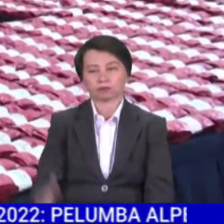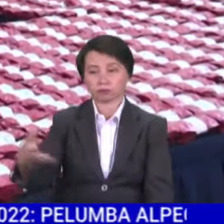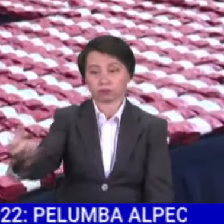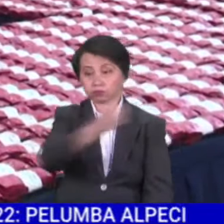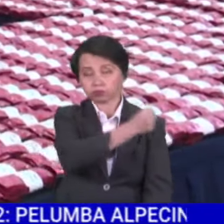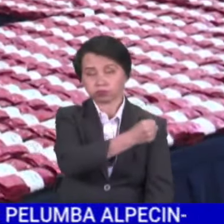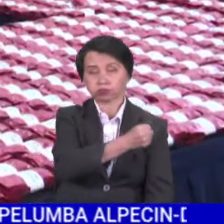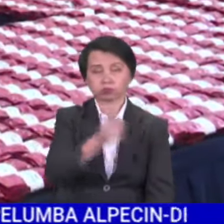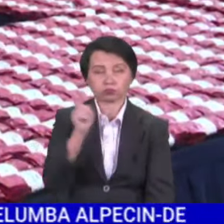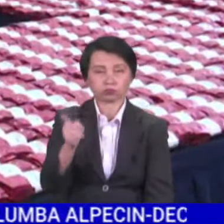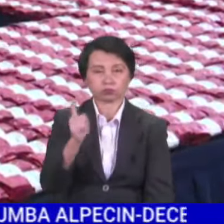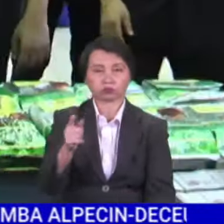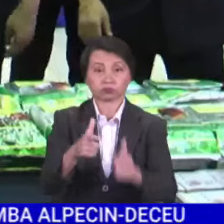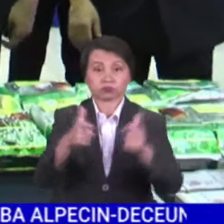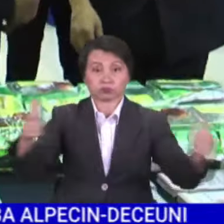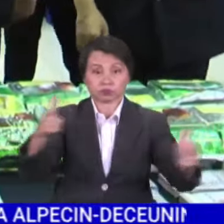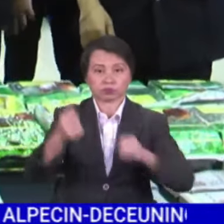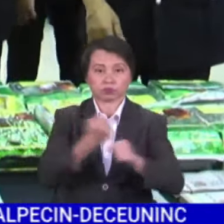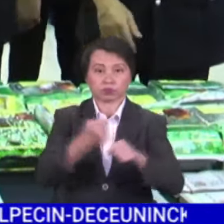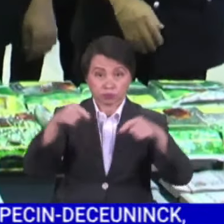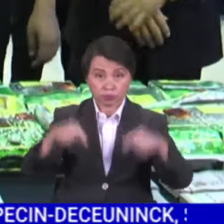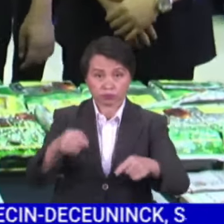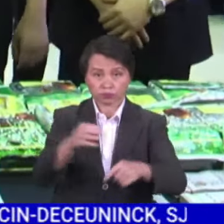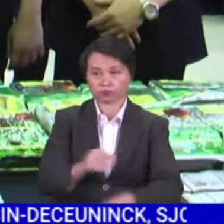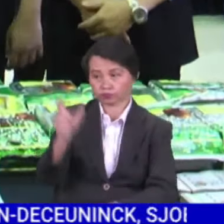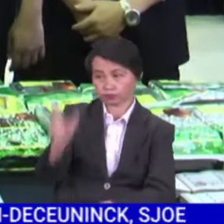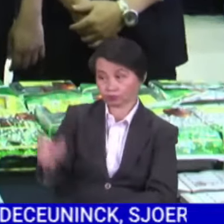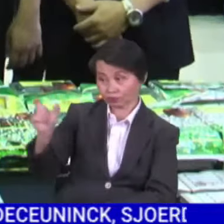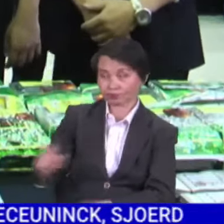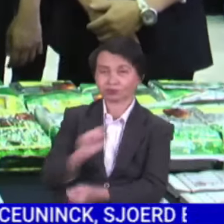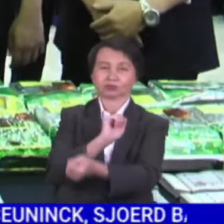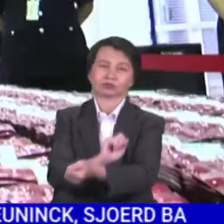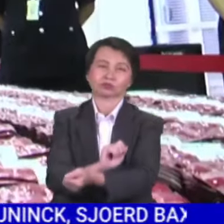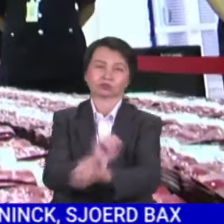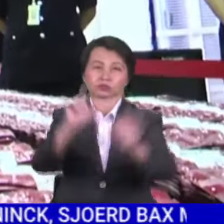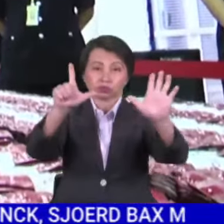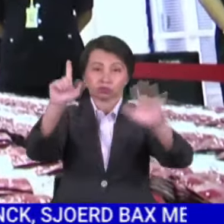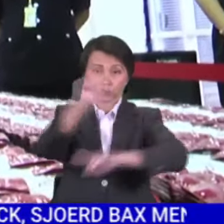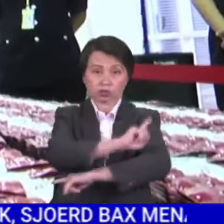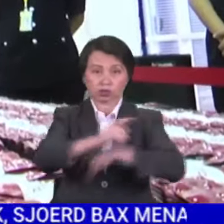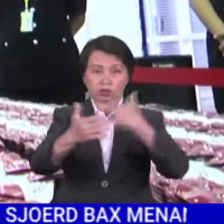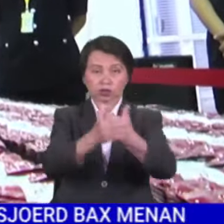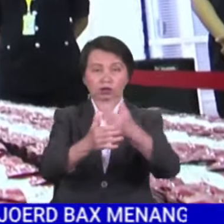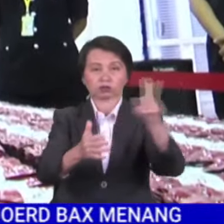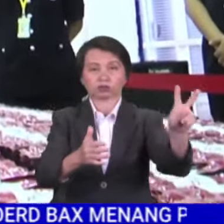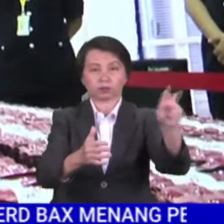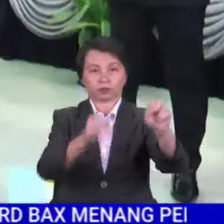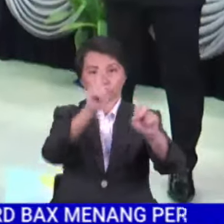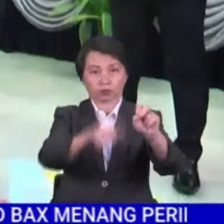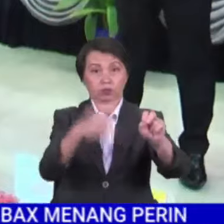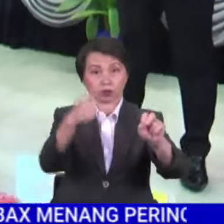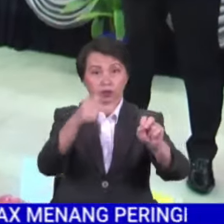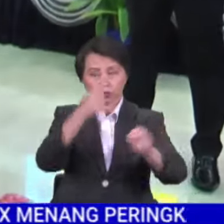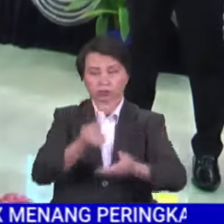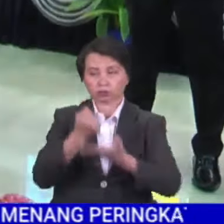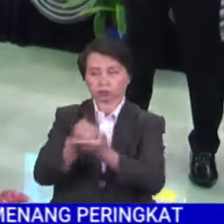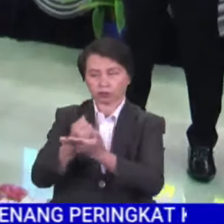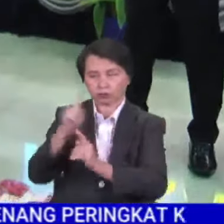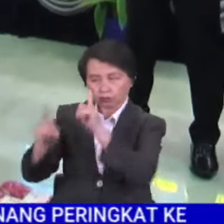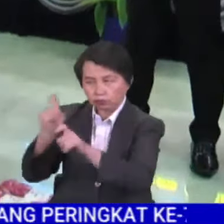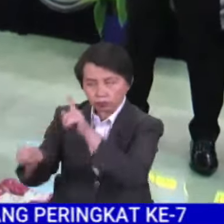Perampasan tersebut antara yang terbesar tahun ini dan suspek kini direman selama 7 hari sehingga 20 Oktober bagi membantu